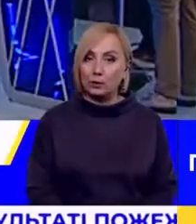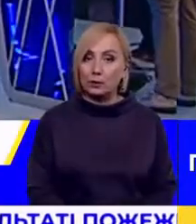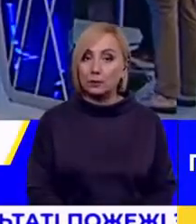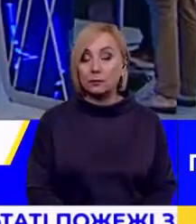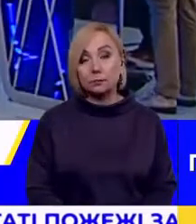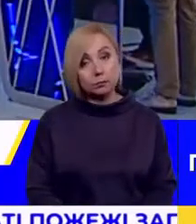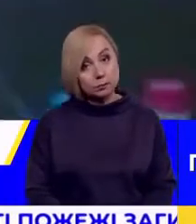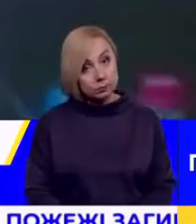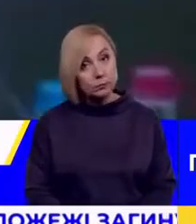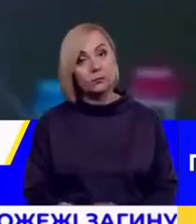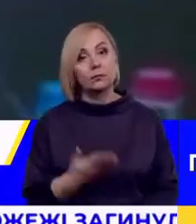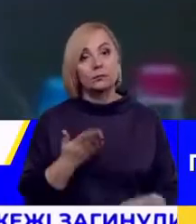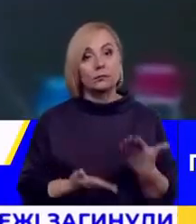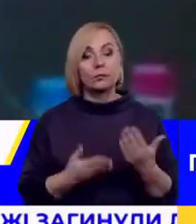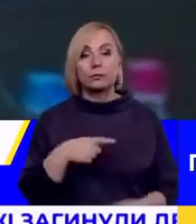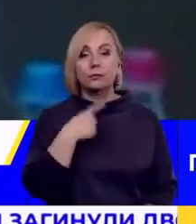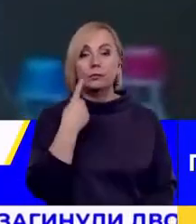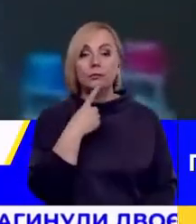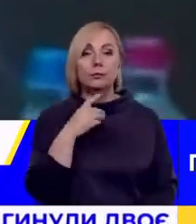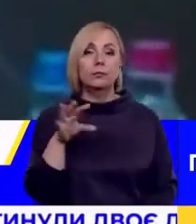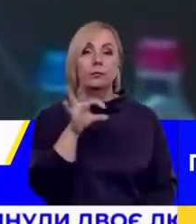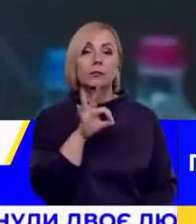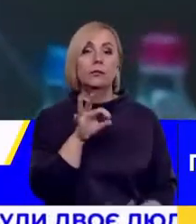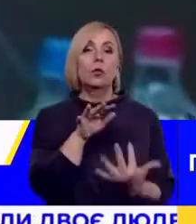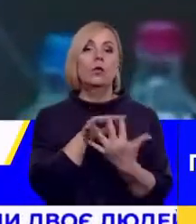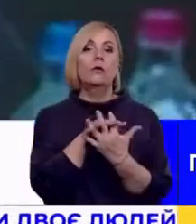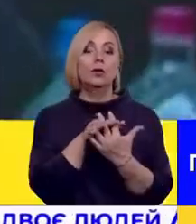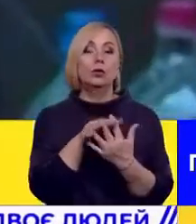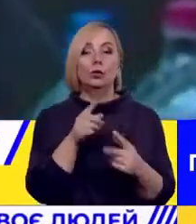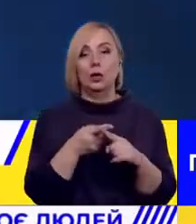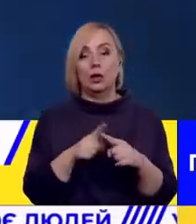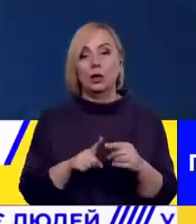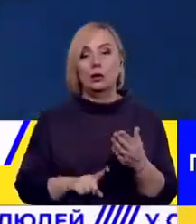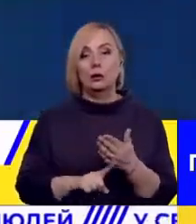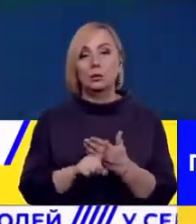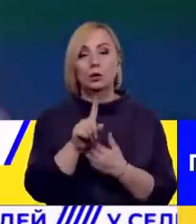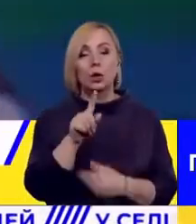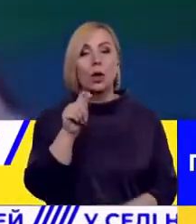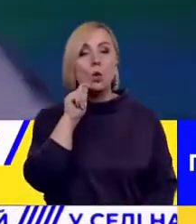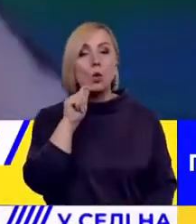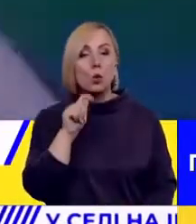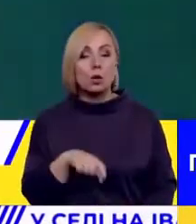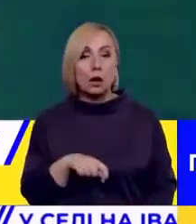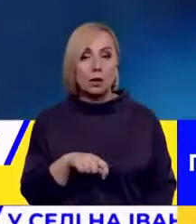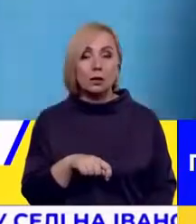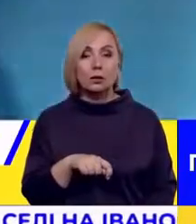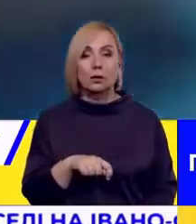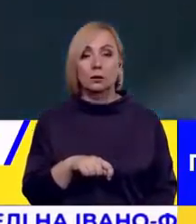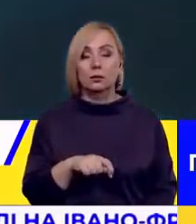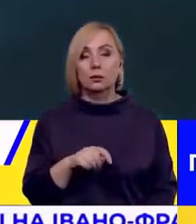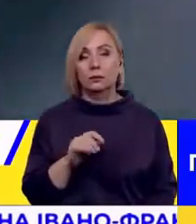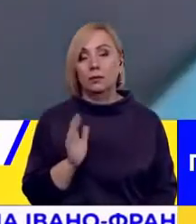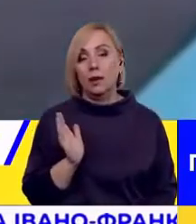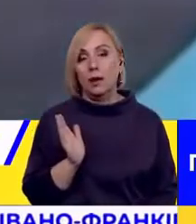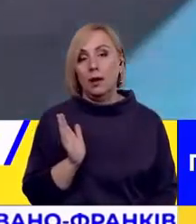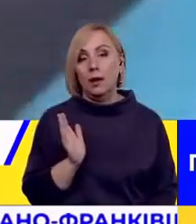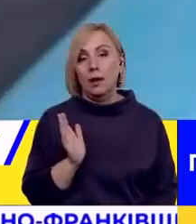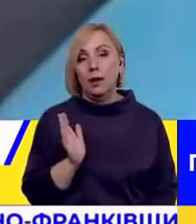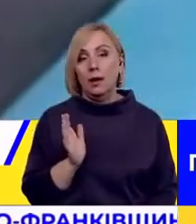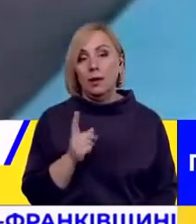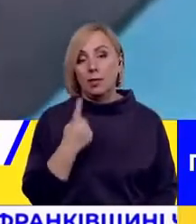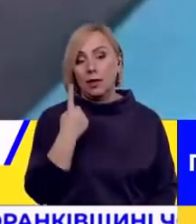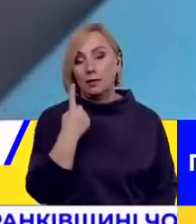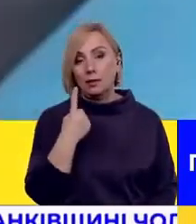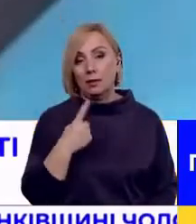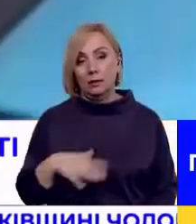Вочевидь, мова йде про війну, яку розпочала проти України Росії. І один з експертів в програмі «Ситуація» сказав, чи не єдине поле, на якому Україна